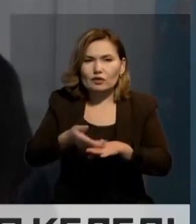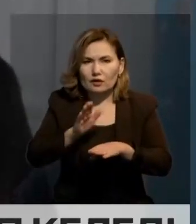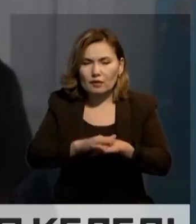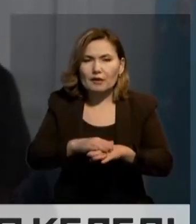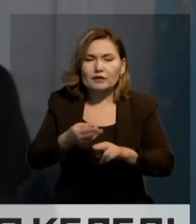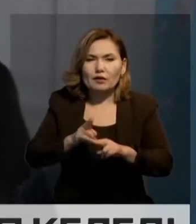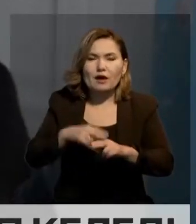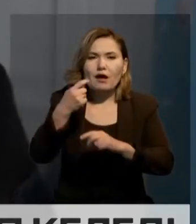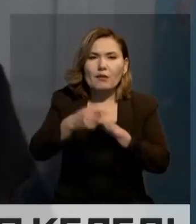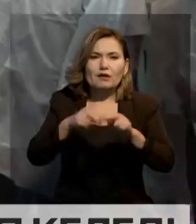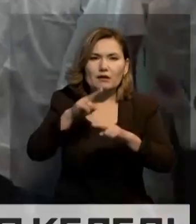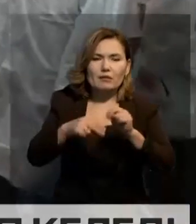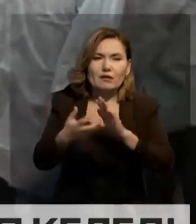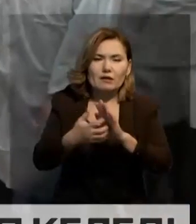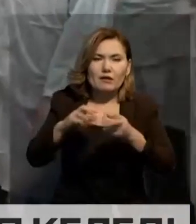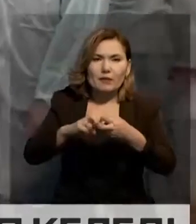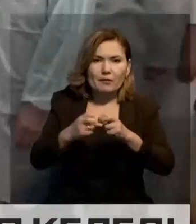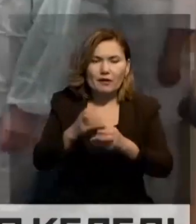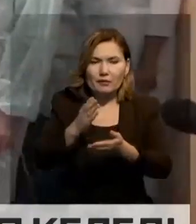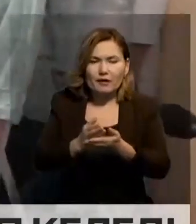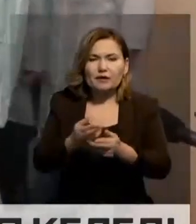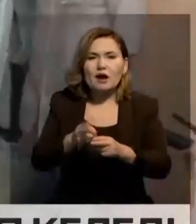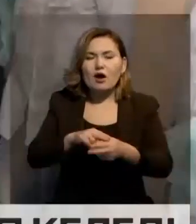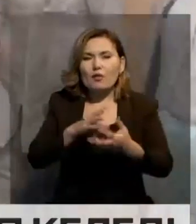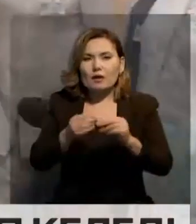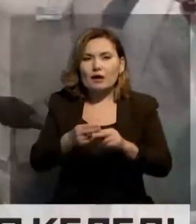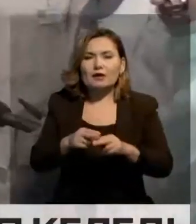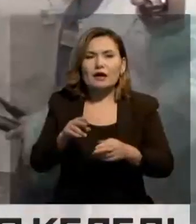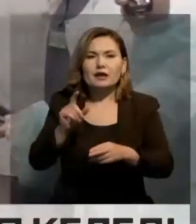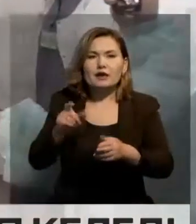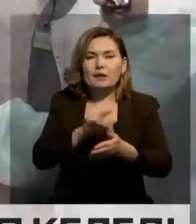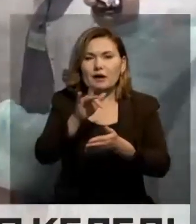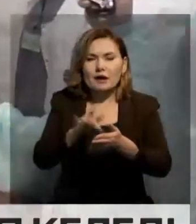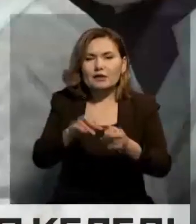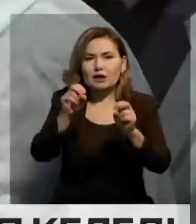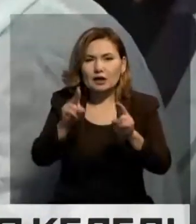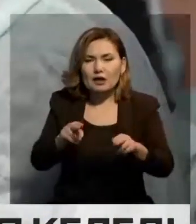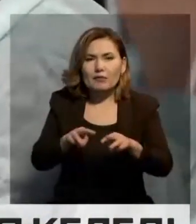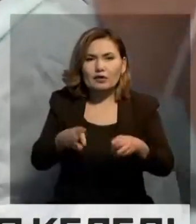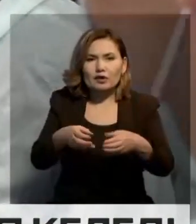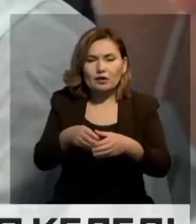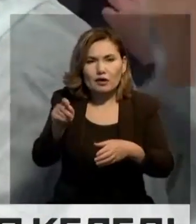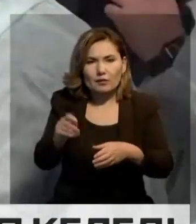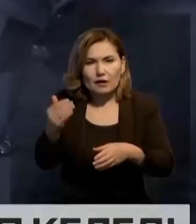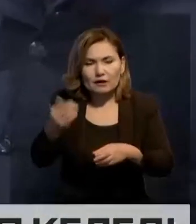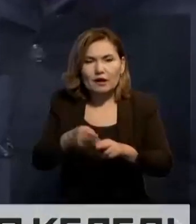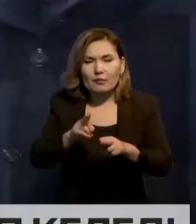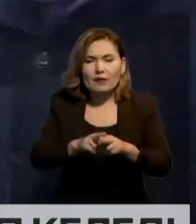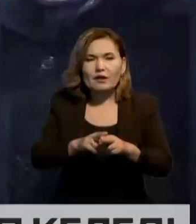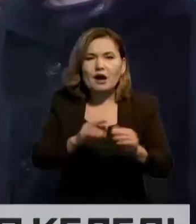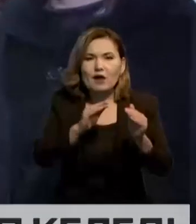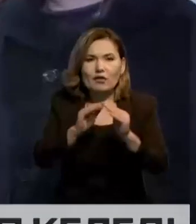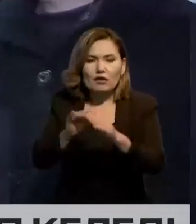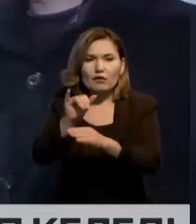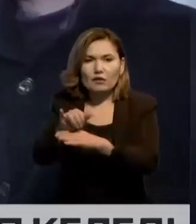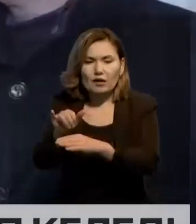жағынан тапшылық бар. Коммуналдық апатқа байланысты Екібастұзға арнайы келген жұмыс тобы әлеуметтік нысандарды аралап,